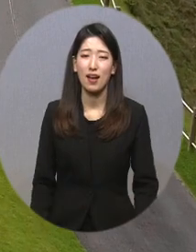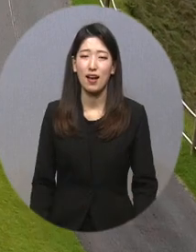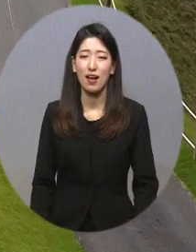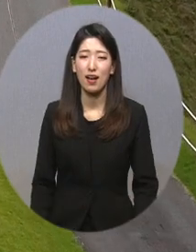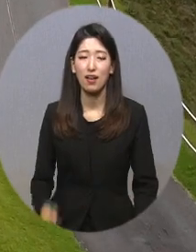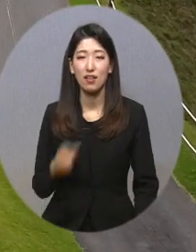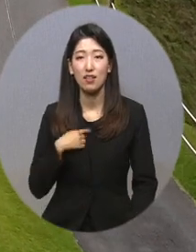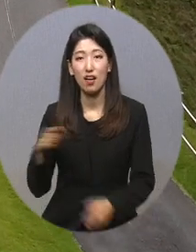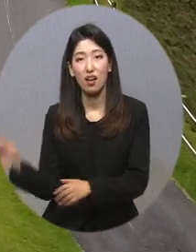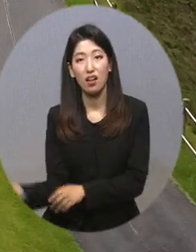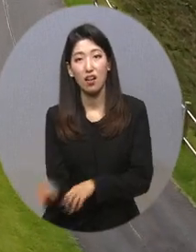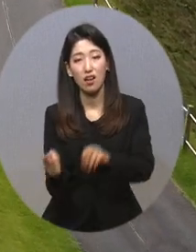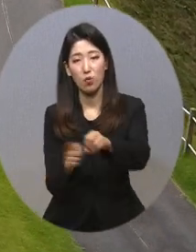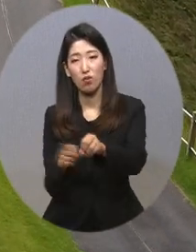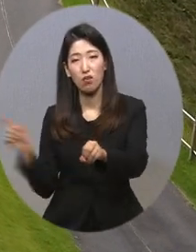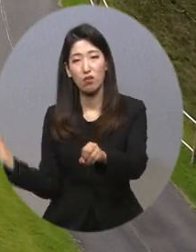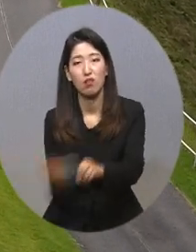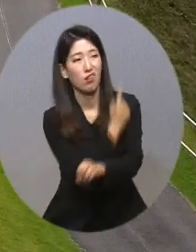뭐야.